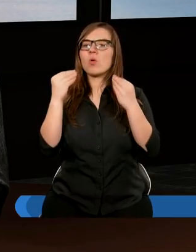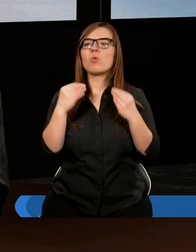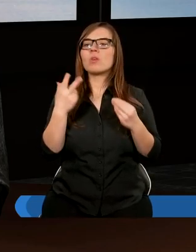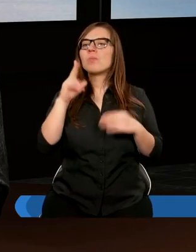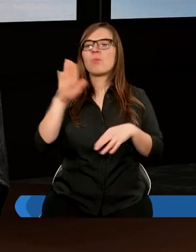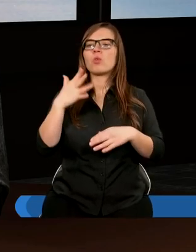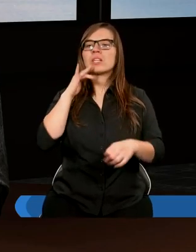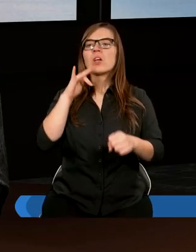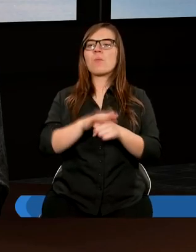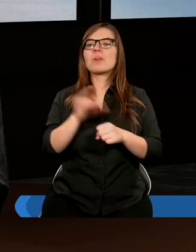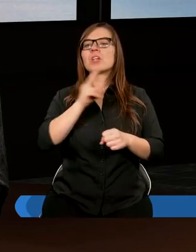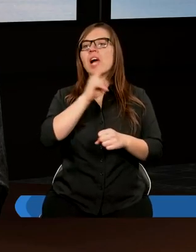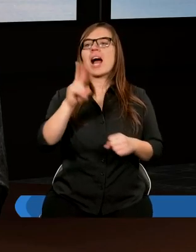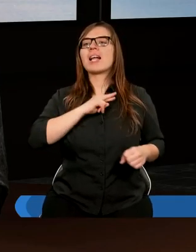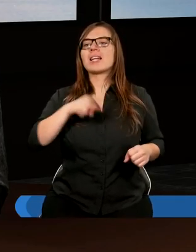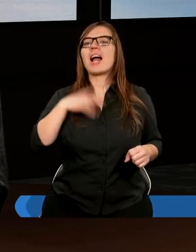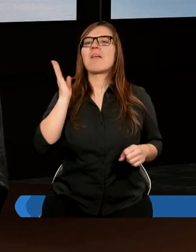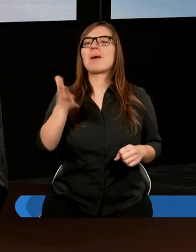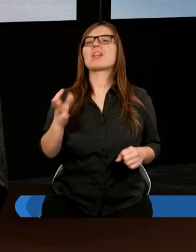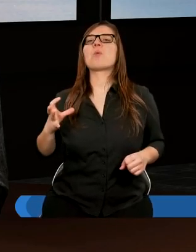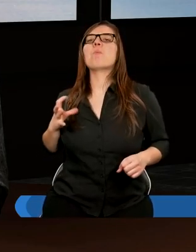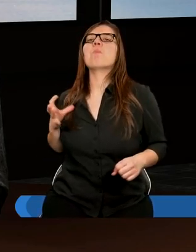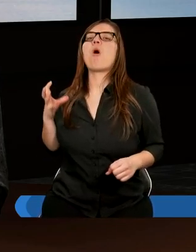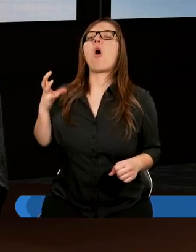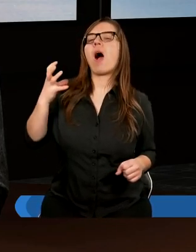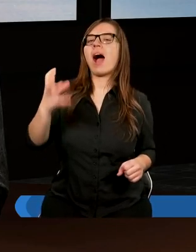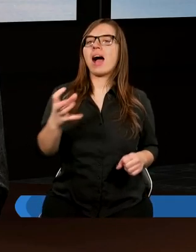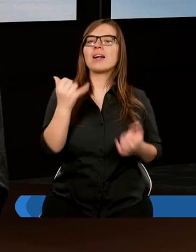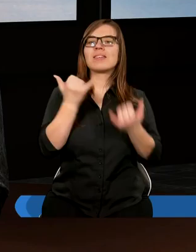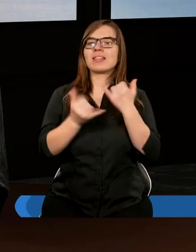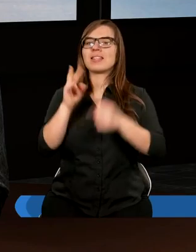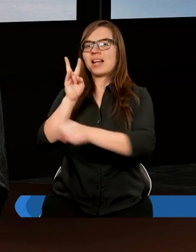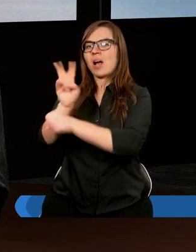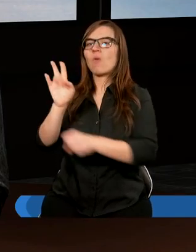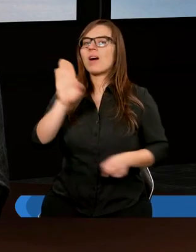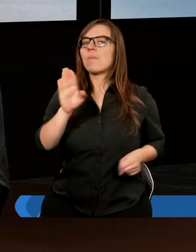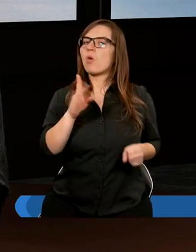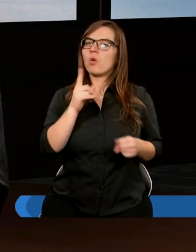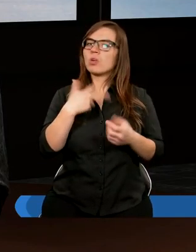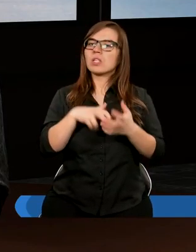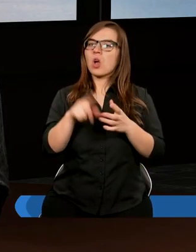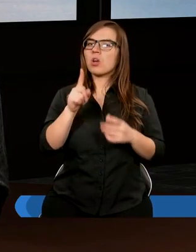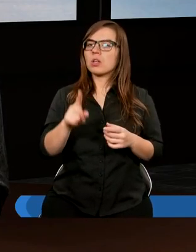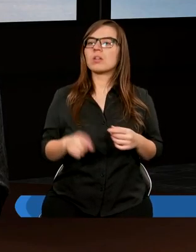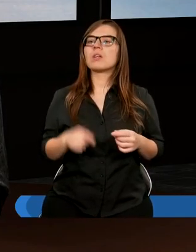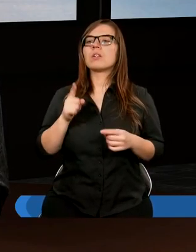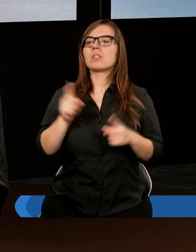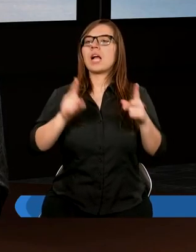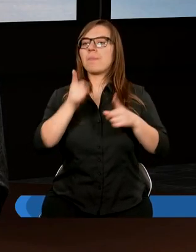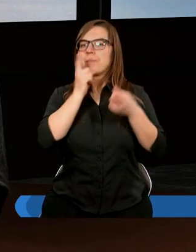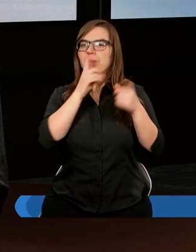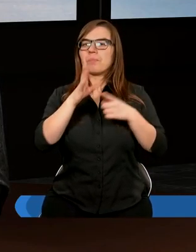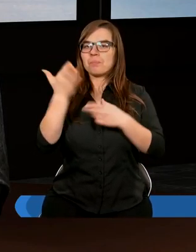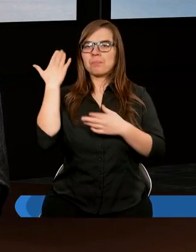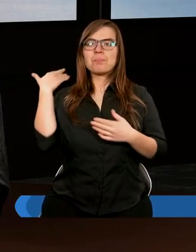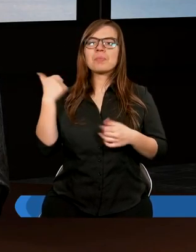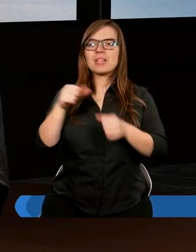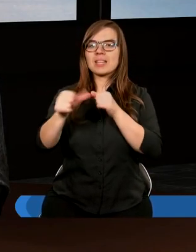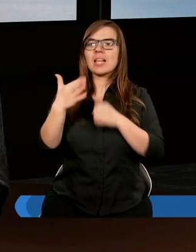Bóg nie obiecuje, że każdy z nas będzie bardzo bogaty, jeżeli zaufa Bogu. O tym też rozmawialiśmy parę tygodni temu.